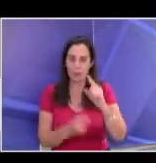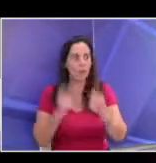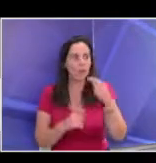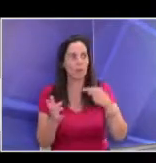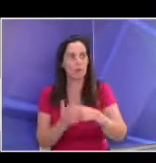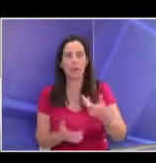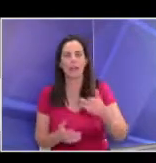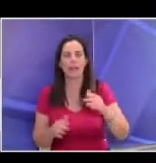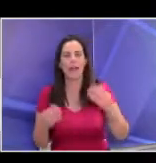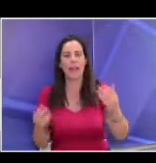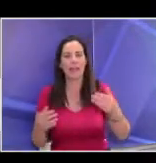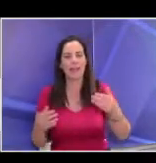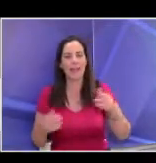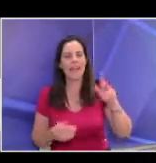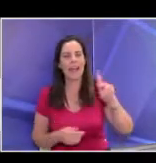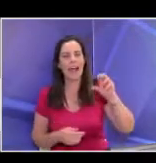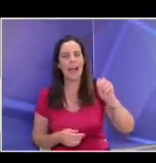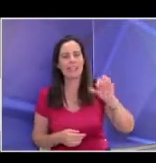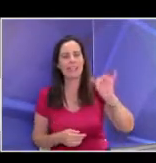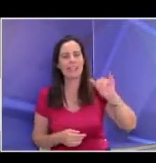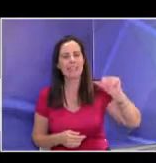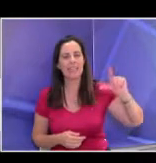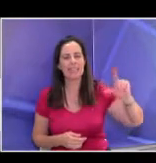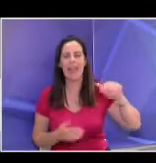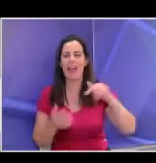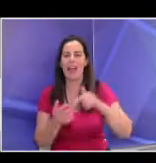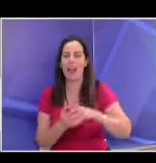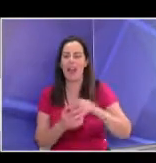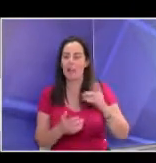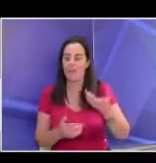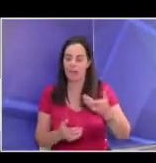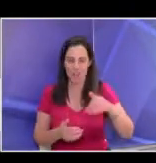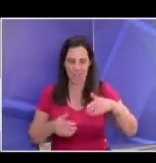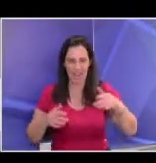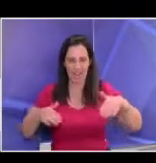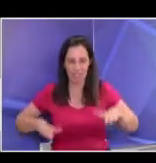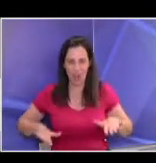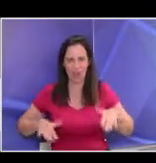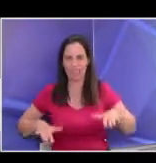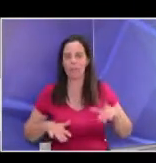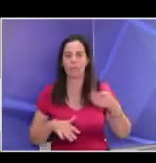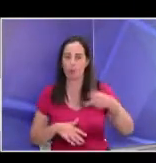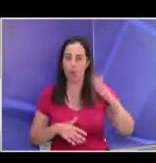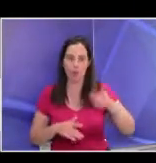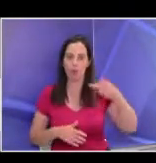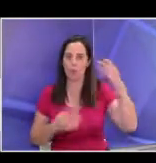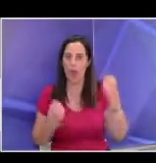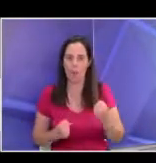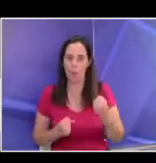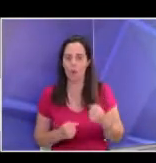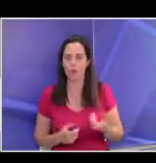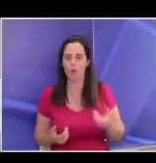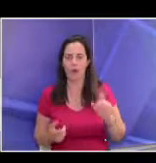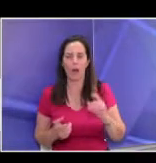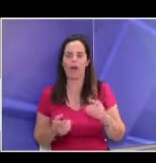של קסטיאל, כמו של נחמן, שהיו הרבה מתלוננות והעונש לא פרופורציונלי, אבל הוא יותר חמור מאשר הרבה שום מאוד... שום דבר.